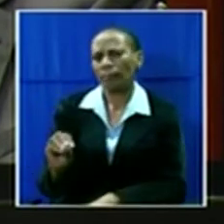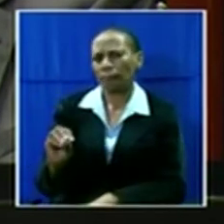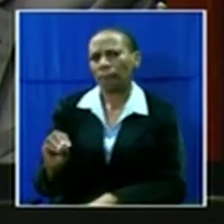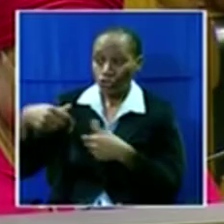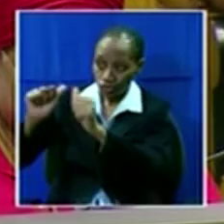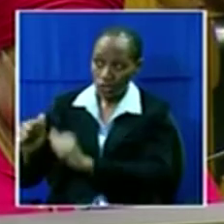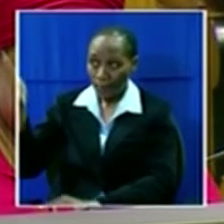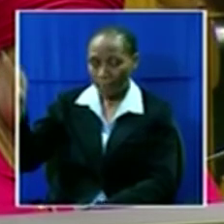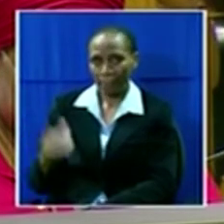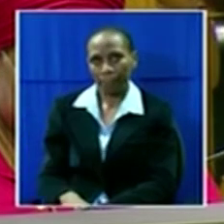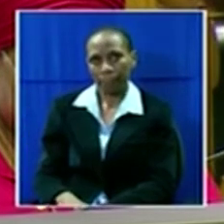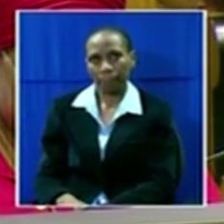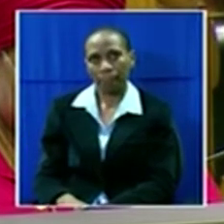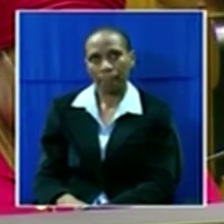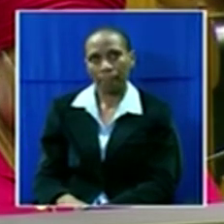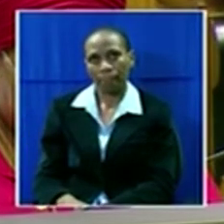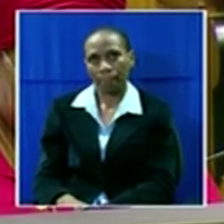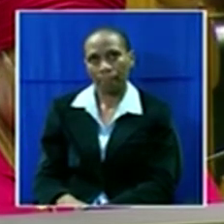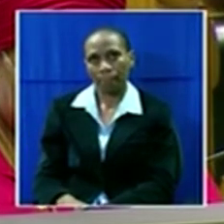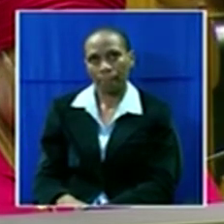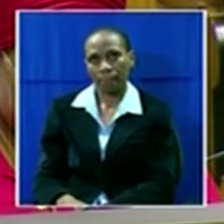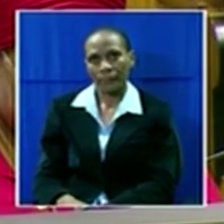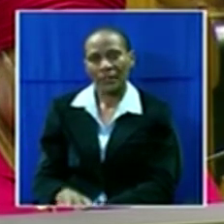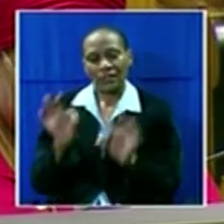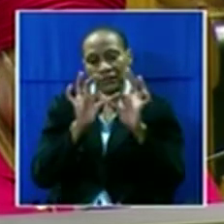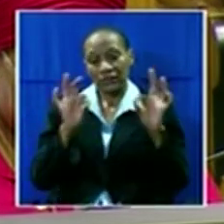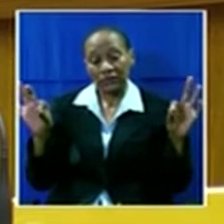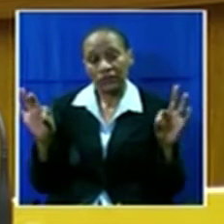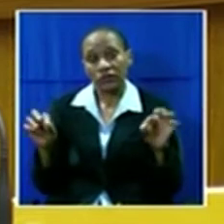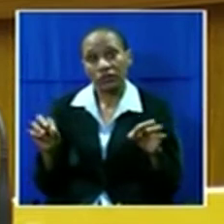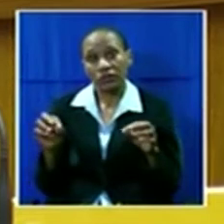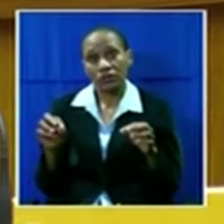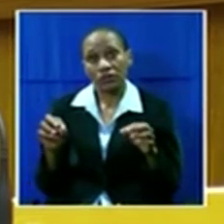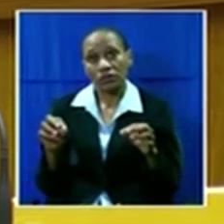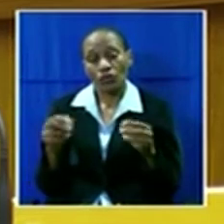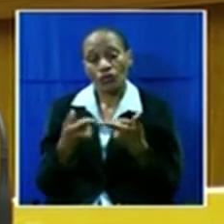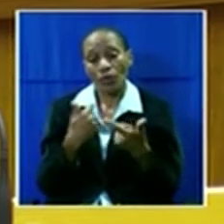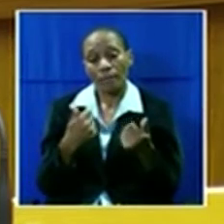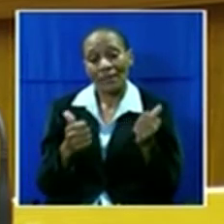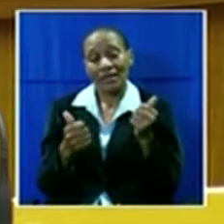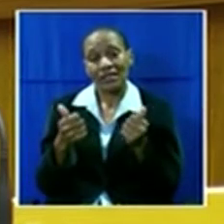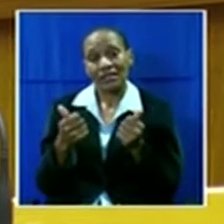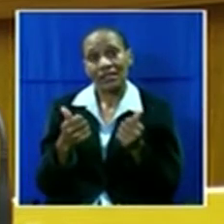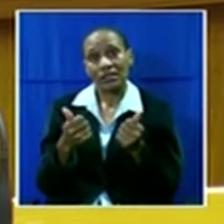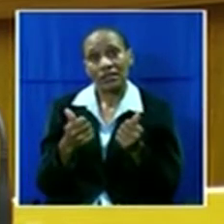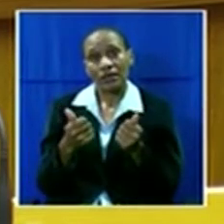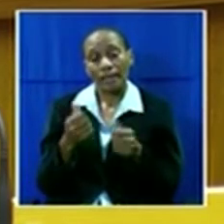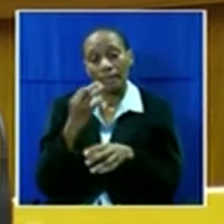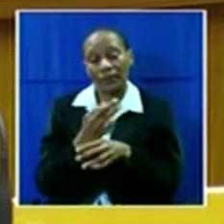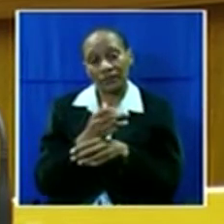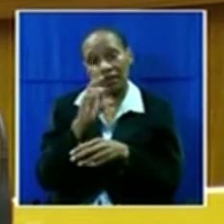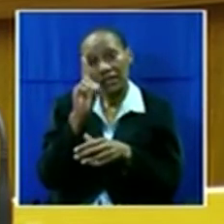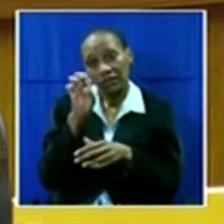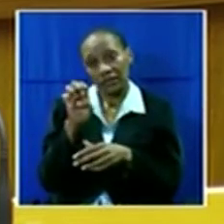kenne gegee. The statement that was made by the second former deputy president, Mr. F.W. de Klerk, in